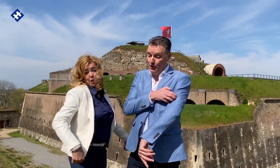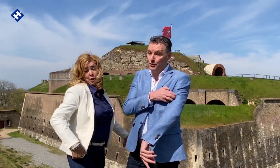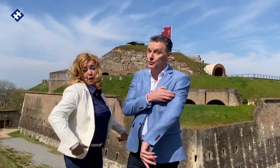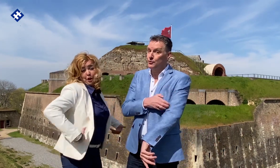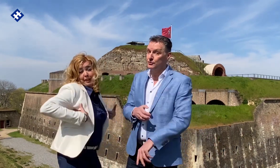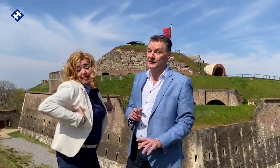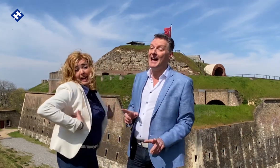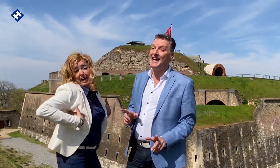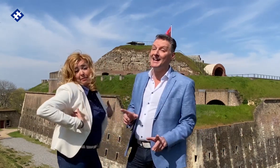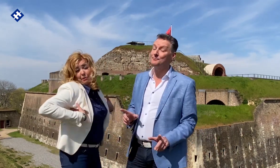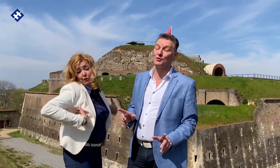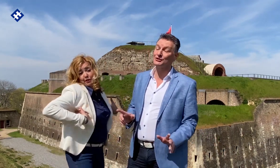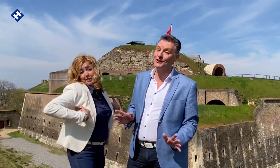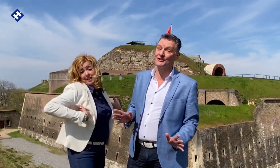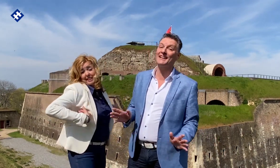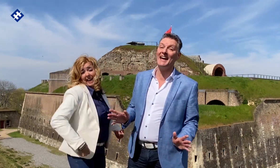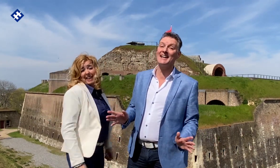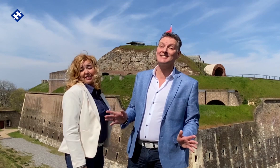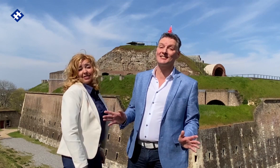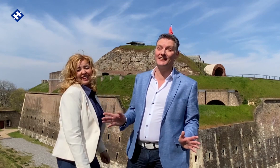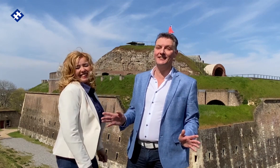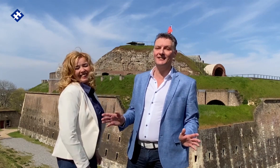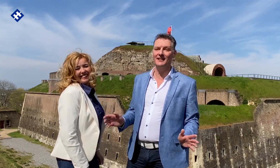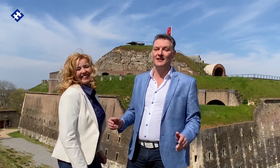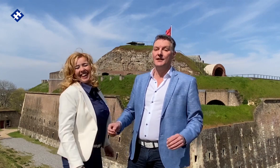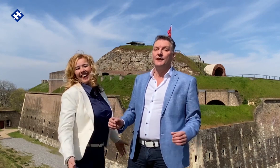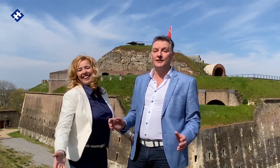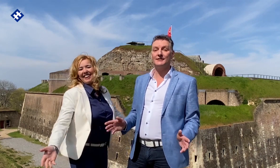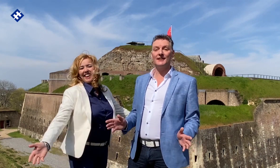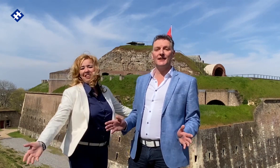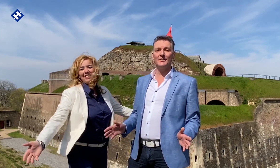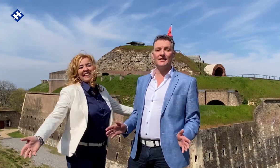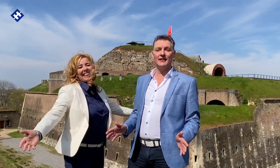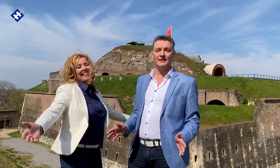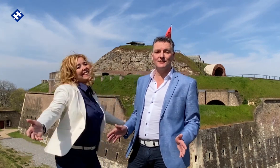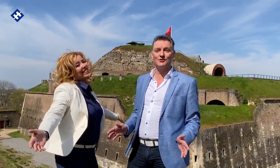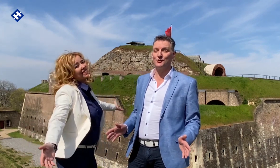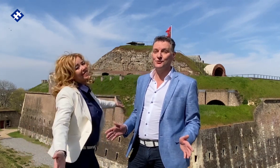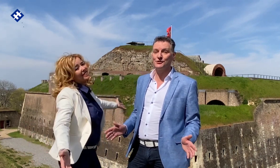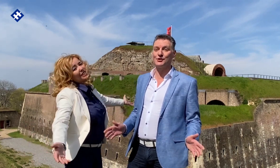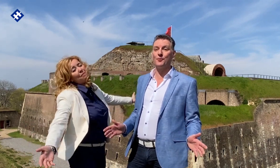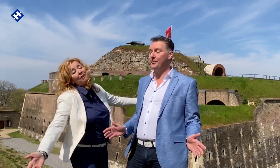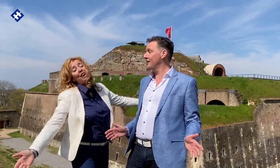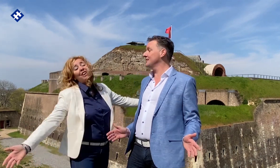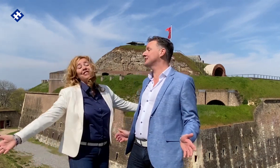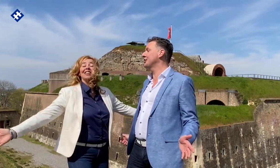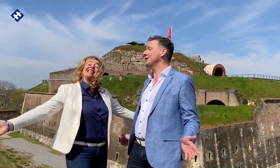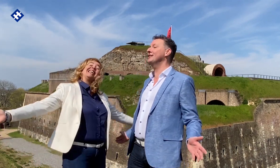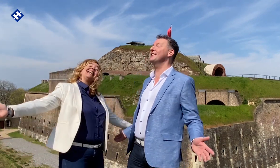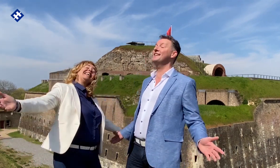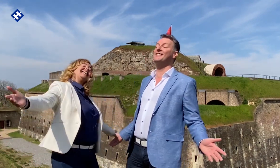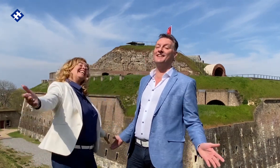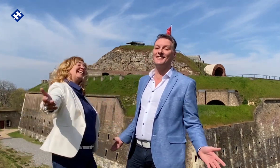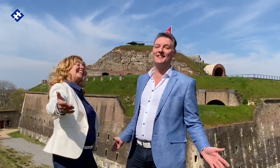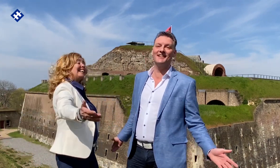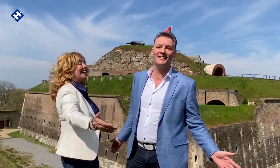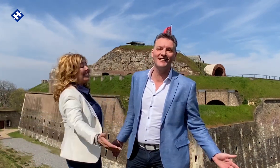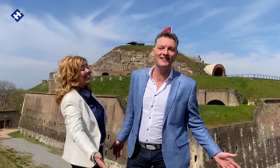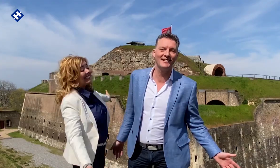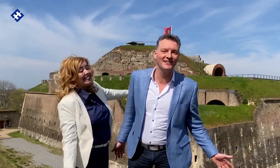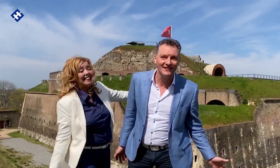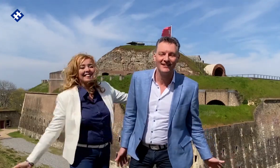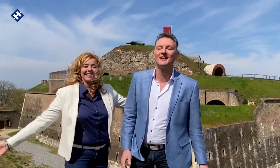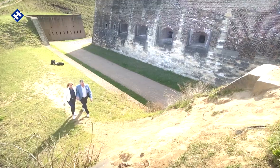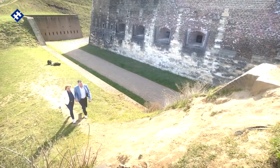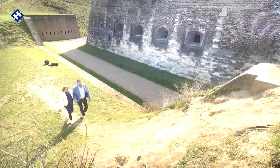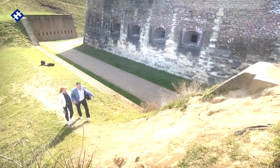Heb je jeugd aan onze kretsen. Het lieve kind zoet zijn poëzie.